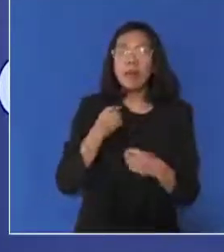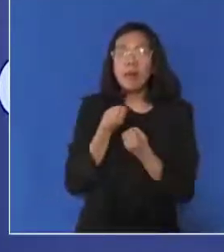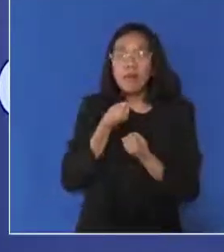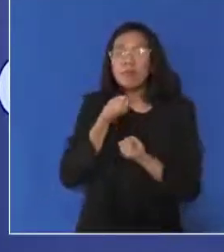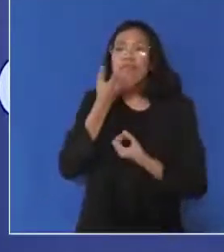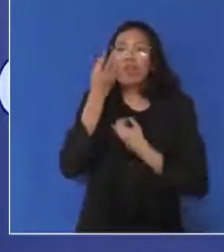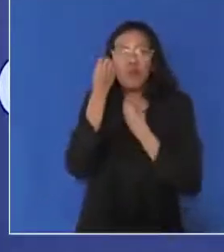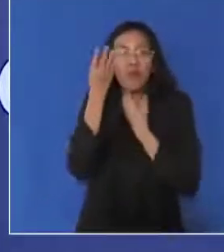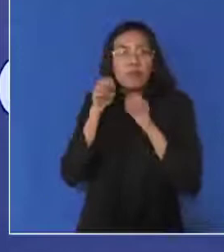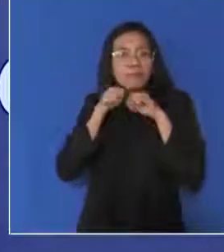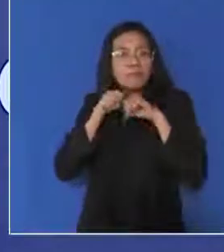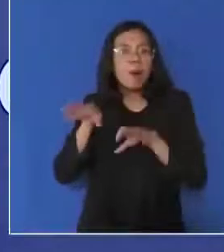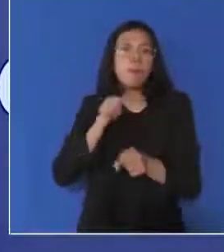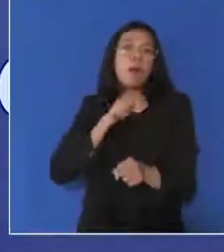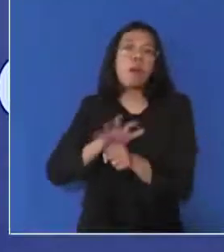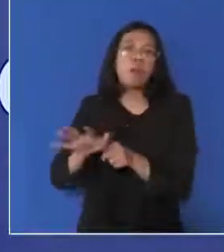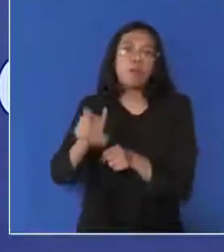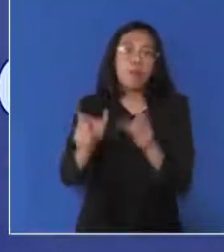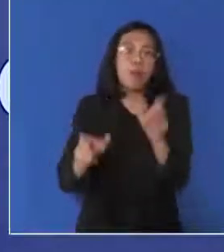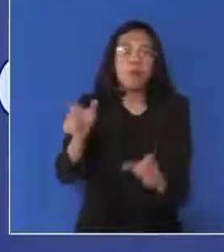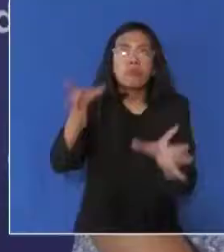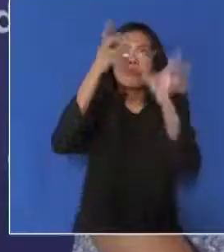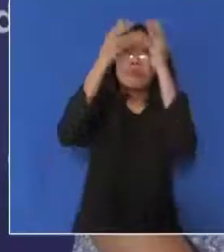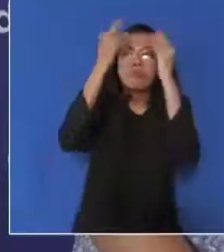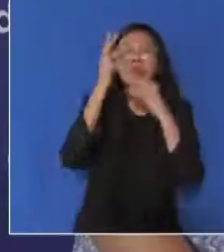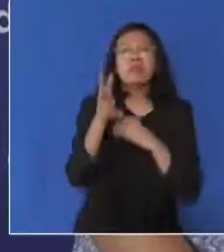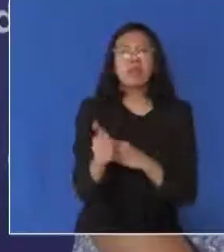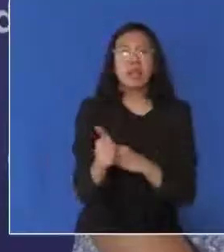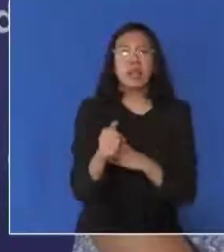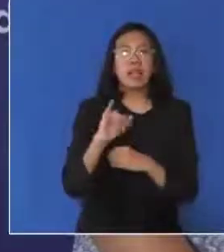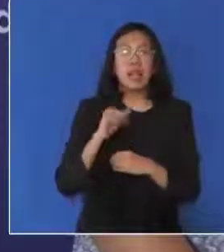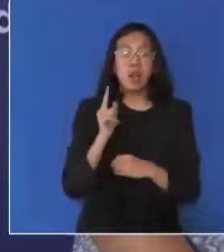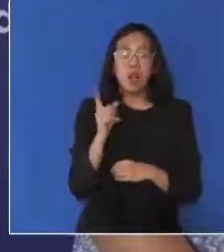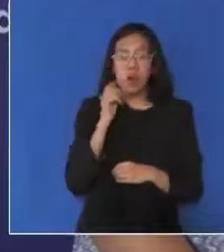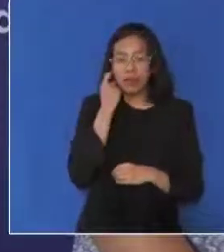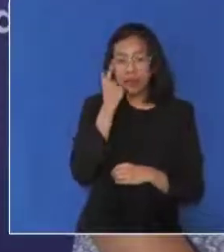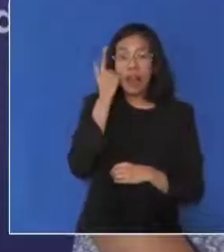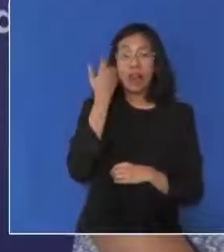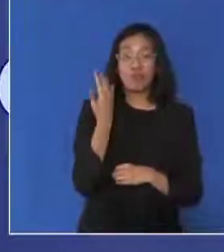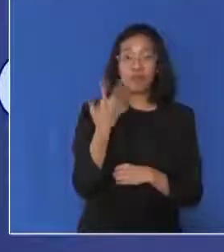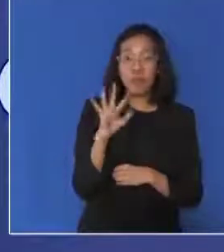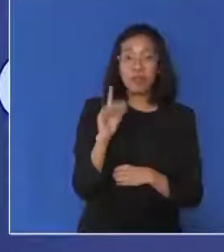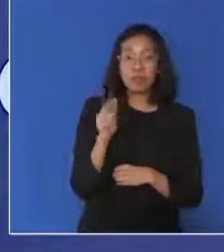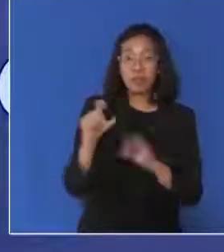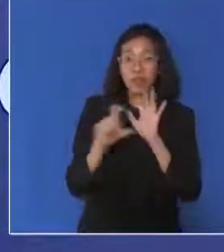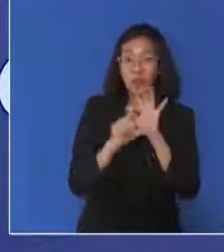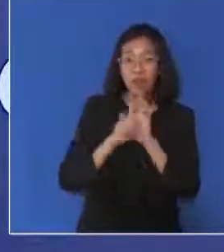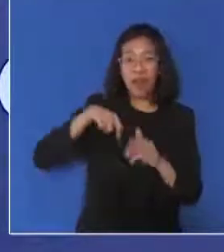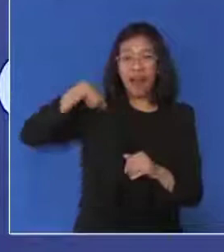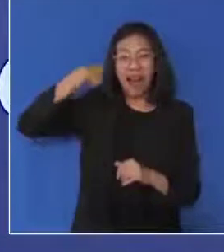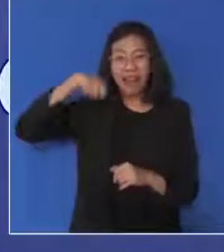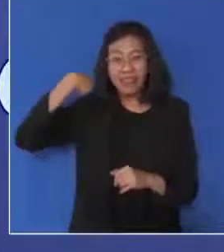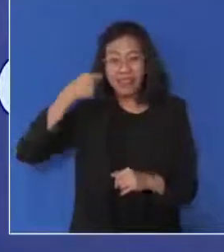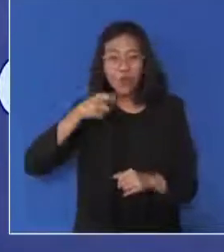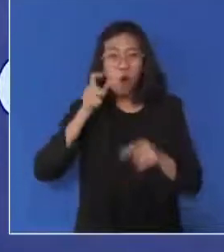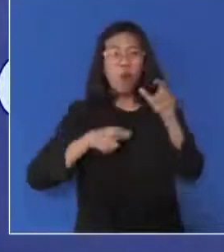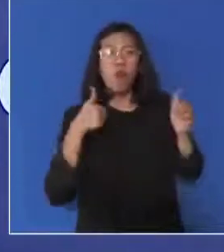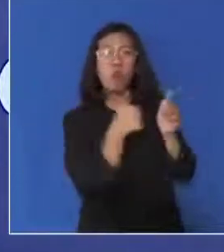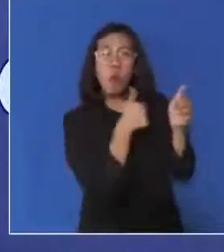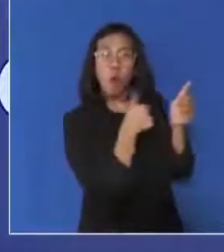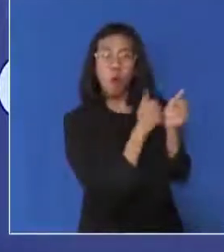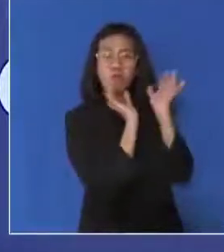pengaruh Makanya kalau kita Merak menyadari peranan tersebut apalagi teman-teman public figure yang memiliki banyak sekali